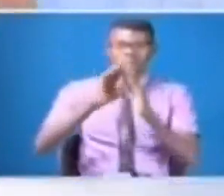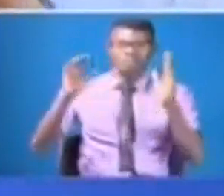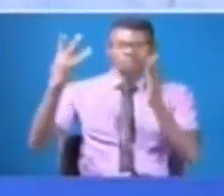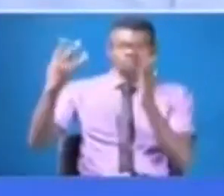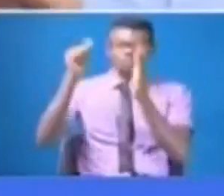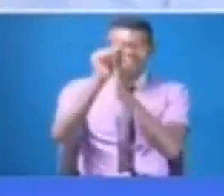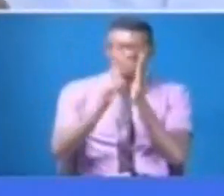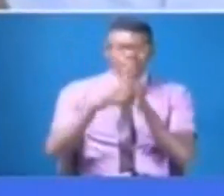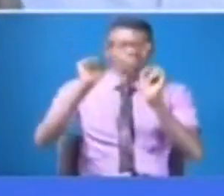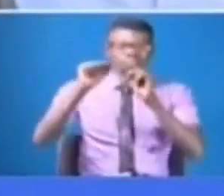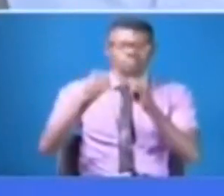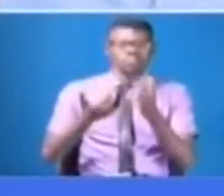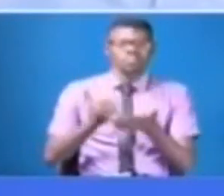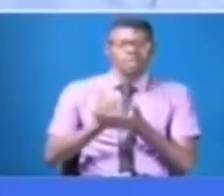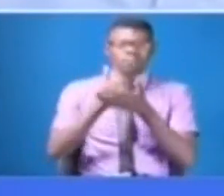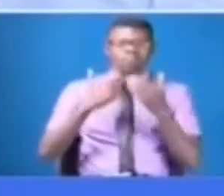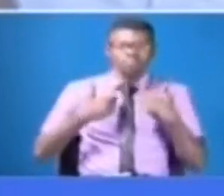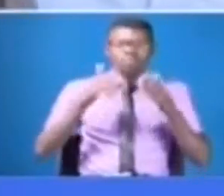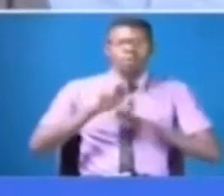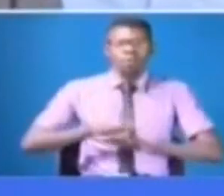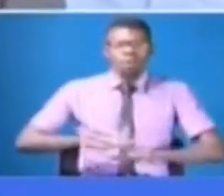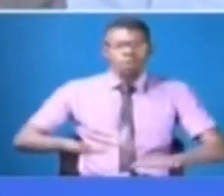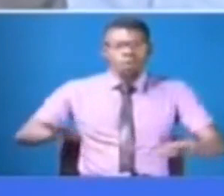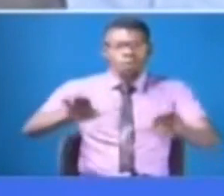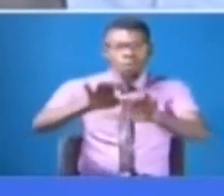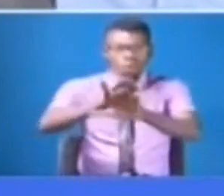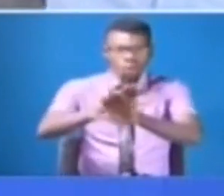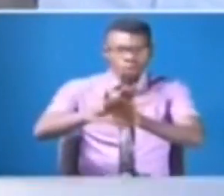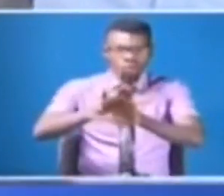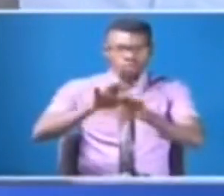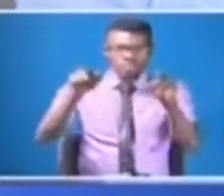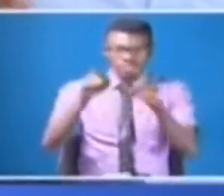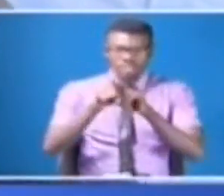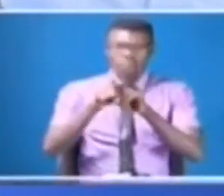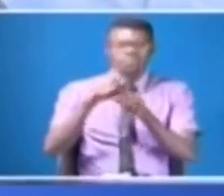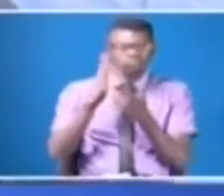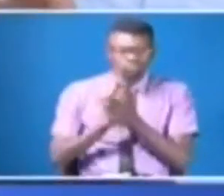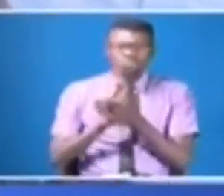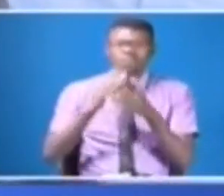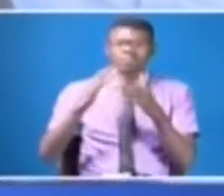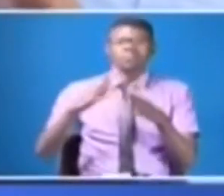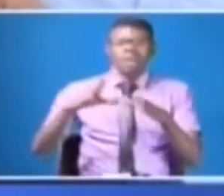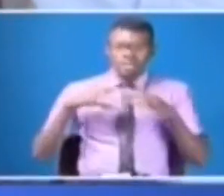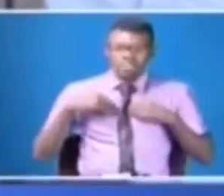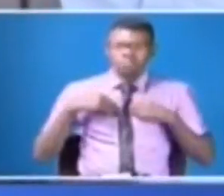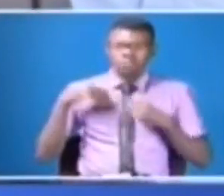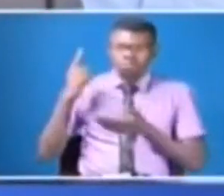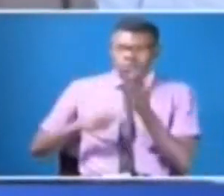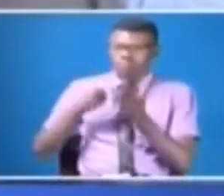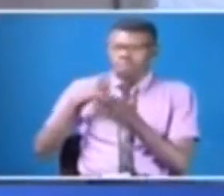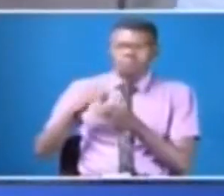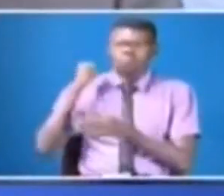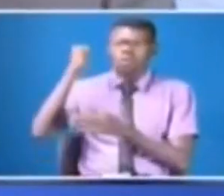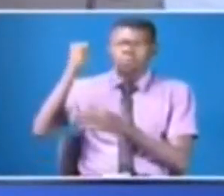ile itasaidia watu wetu wote. Na tusimama hapo. Kweli tumekubali vile amesema tuzifanye